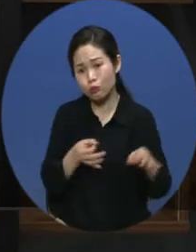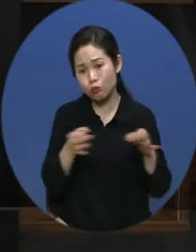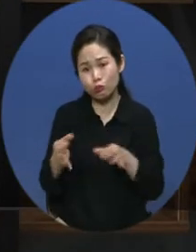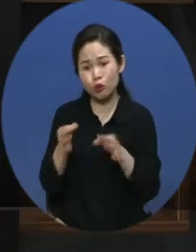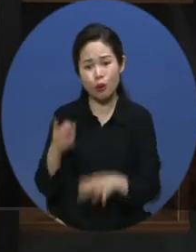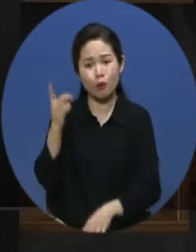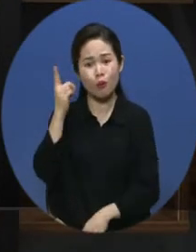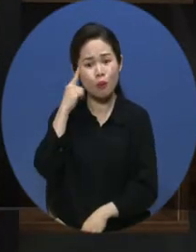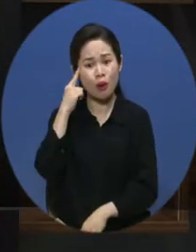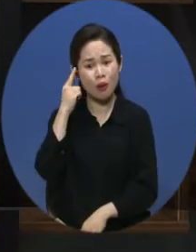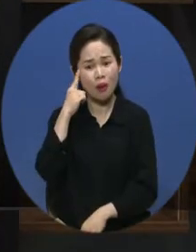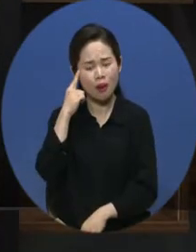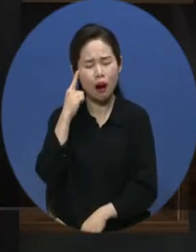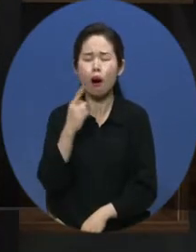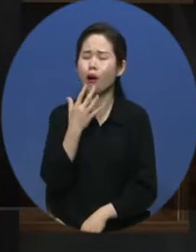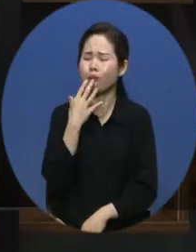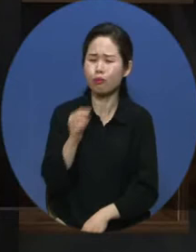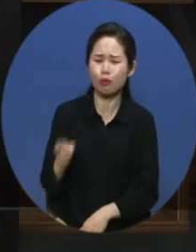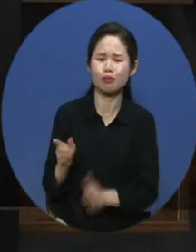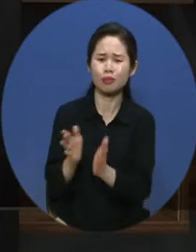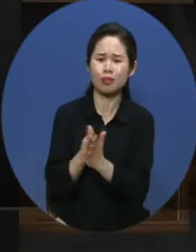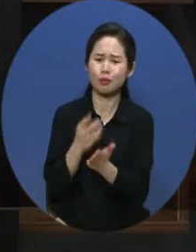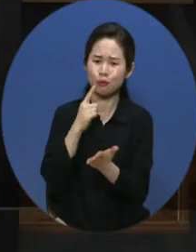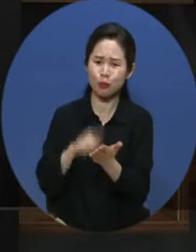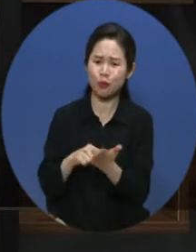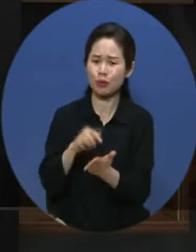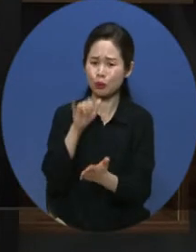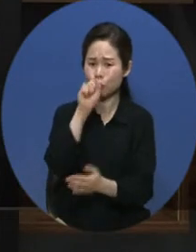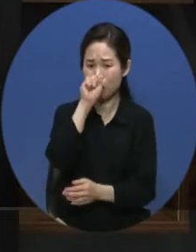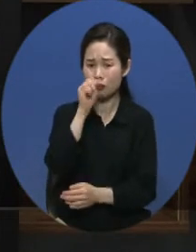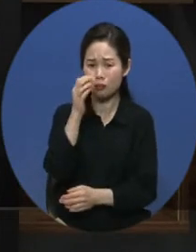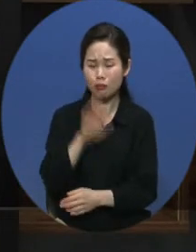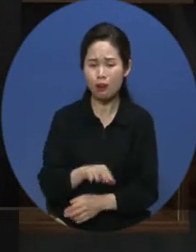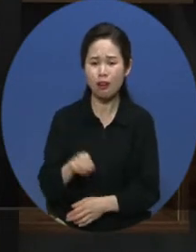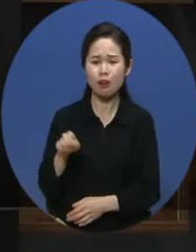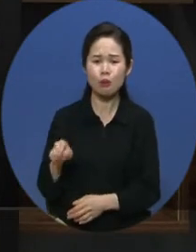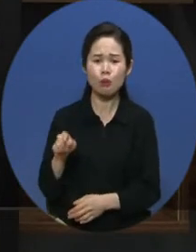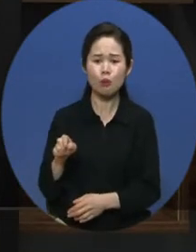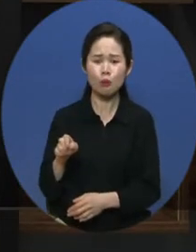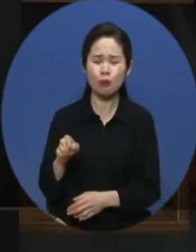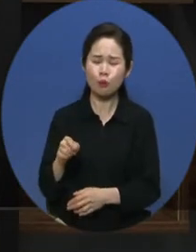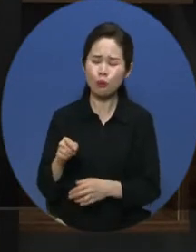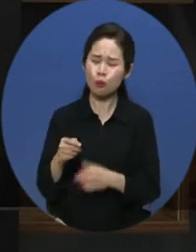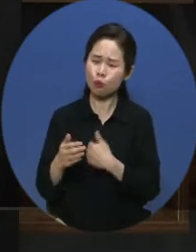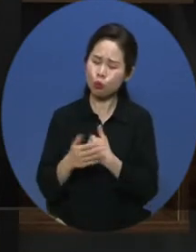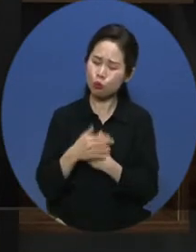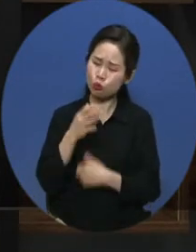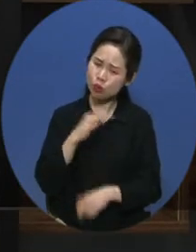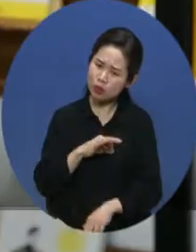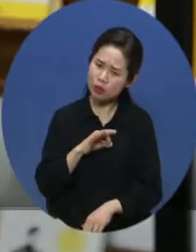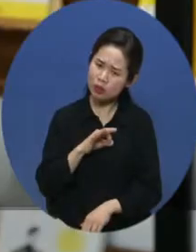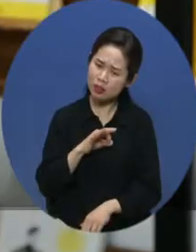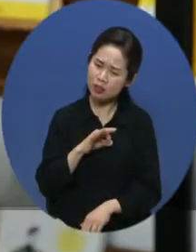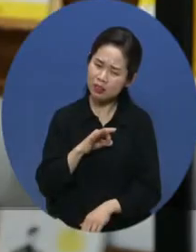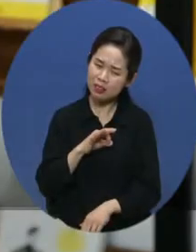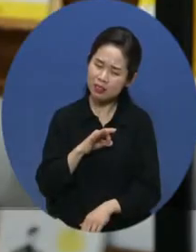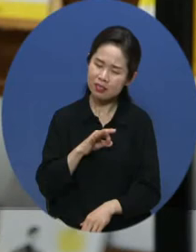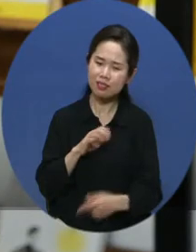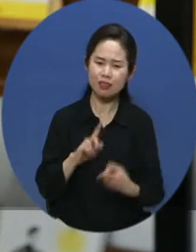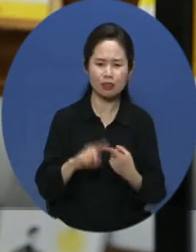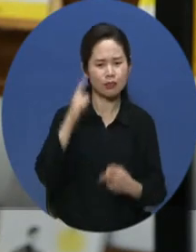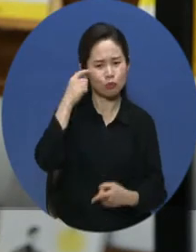필요하겠느냐? 있으면 좋긴 하지만 큰 호응을 받지는 못할 거다라는 이야기를 많이 들었었고요. 그리고